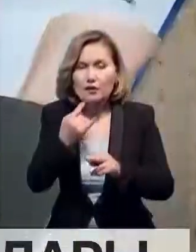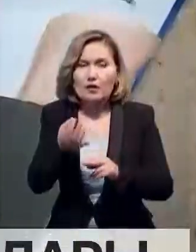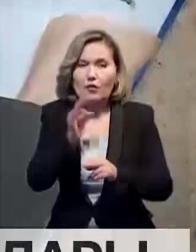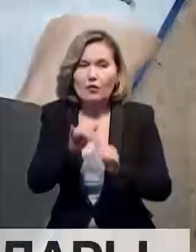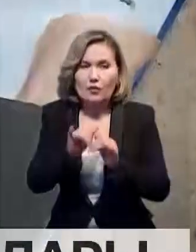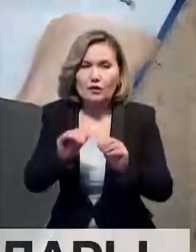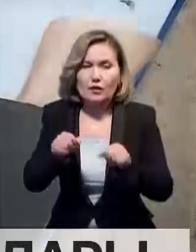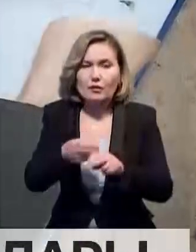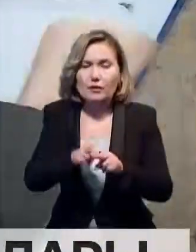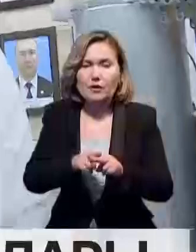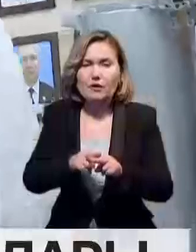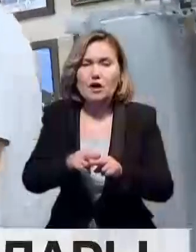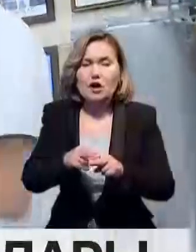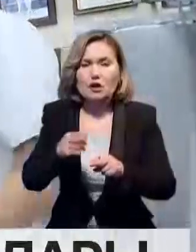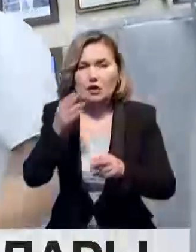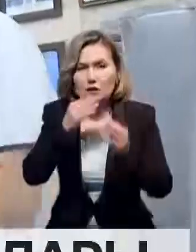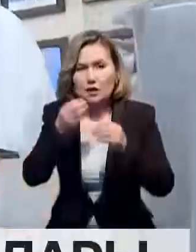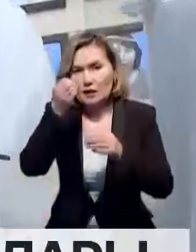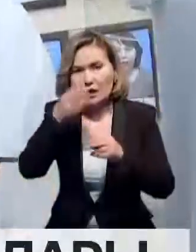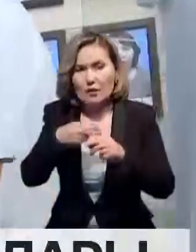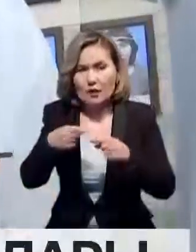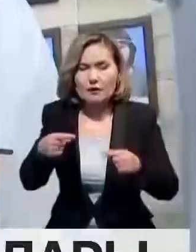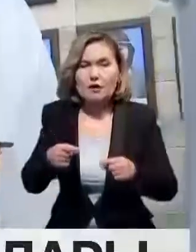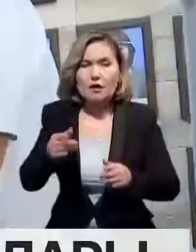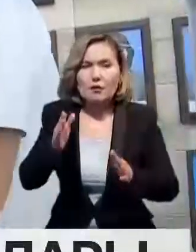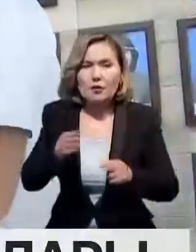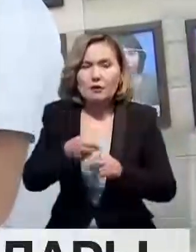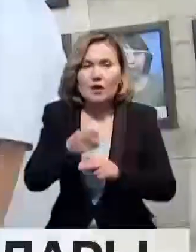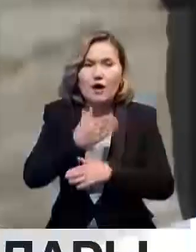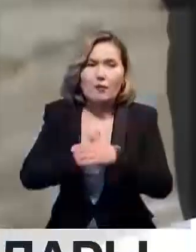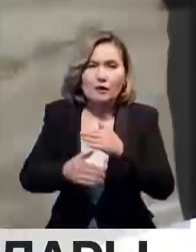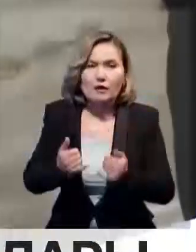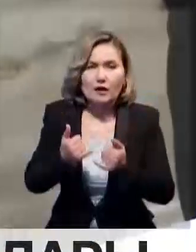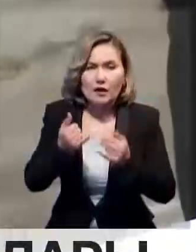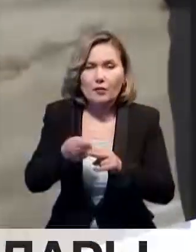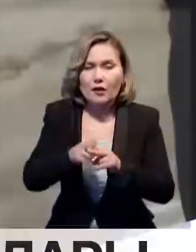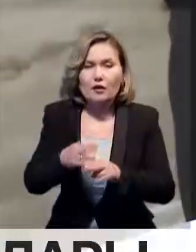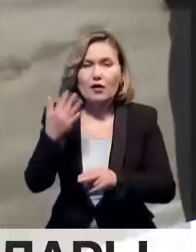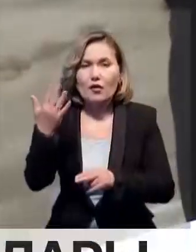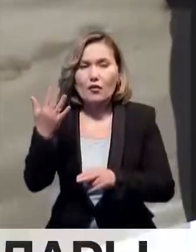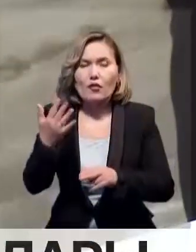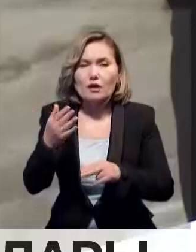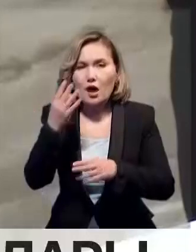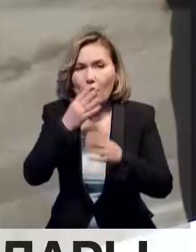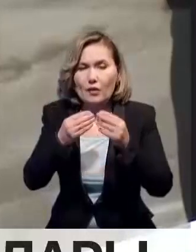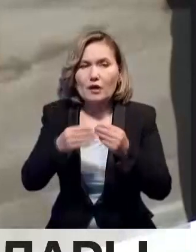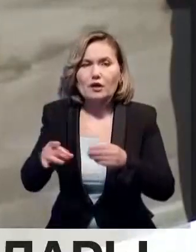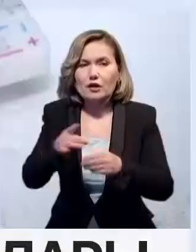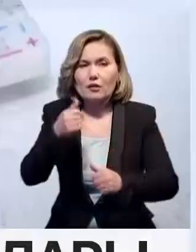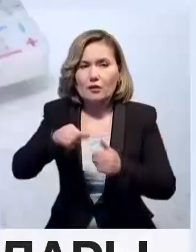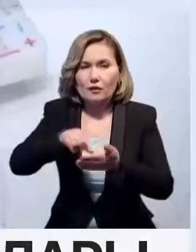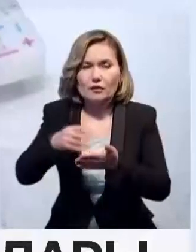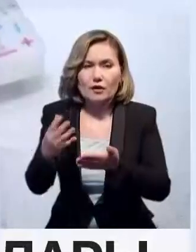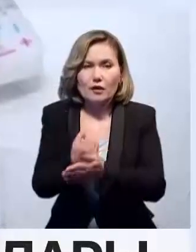Нұрасыл Есболы жасанды интеллектке ие протез ұсынды. Мүгедектерге арналған бионикалық қол қалалық республикалық олимпиадаларда шілдеге